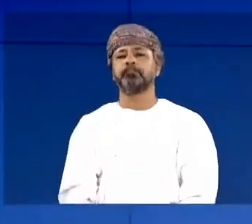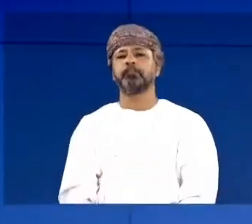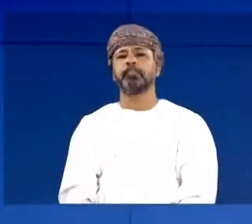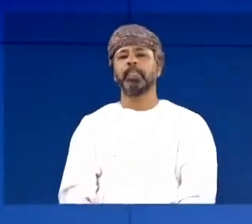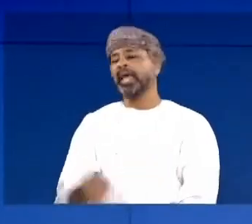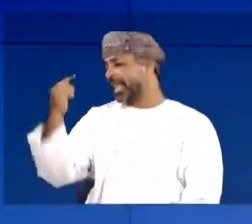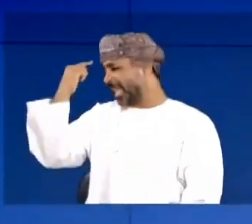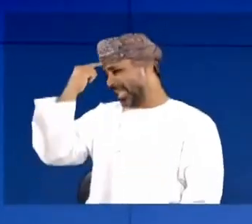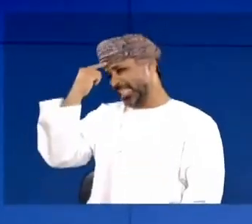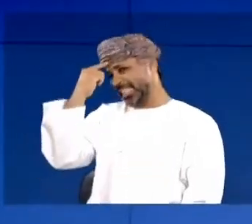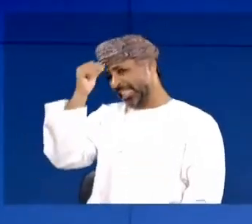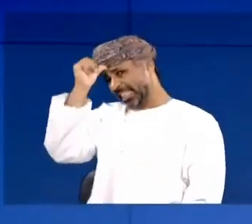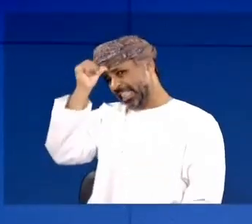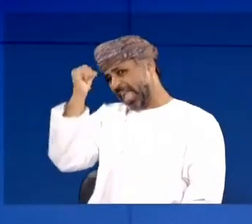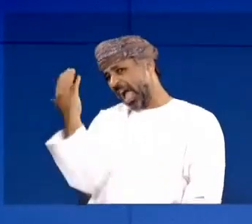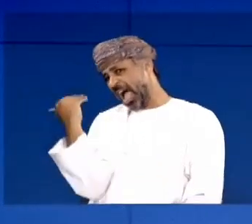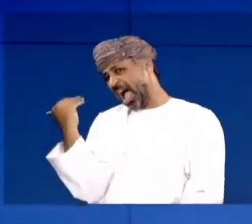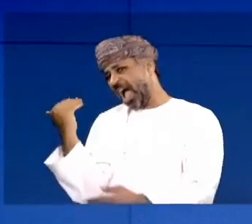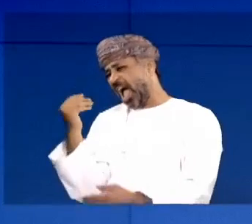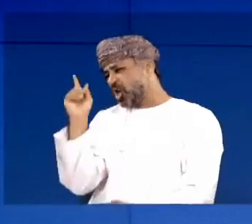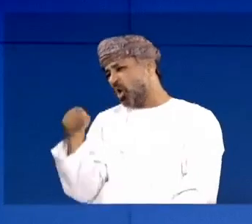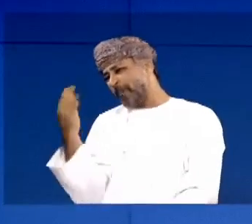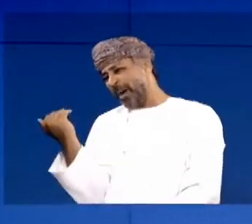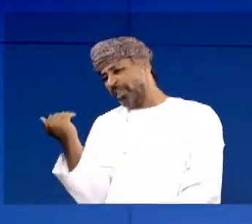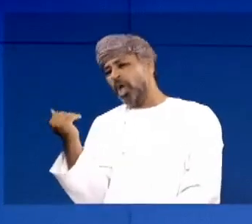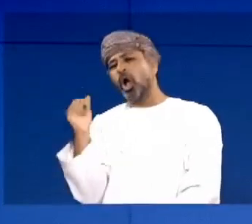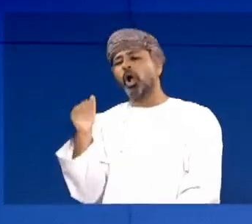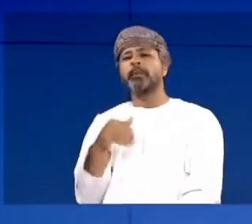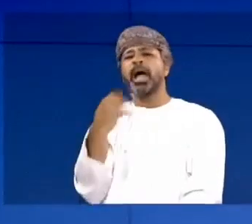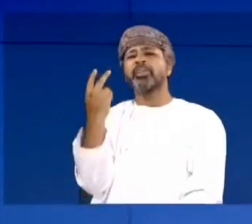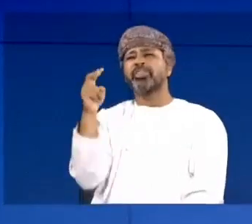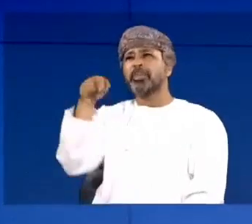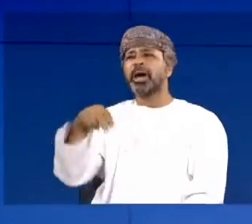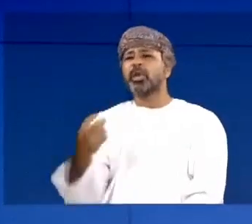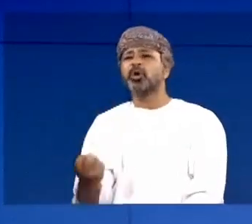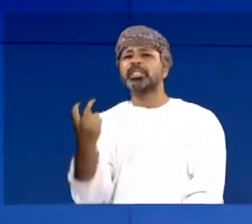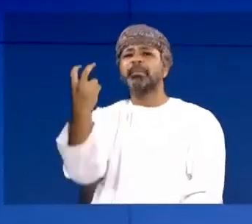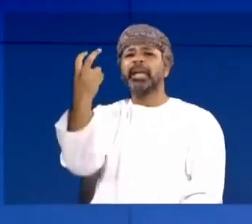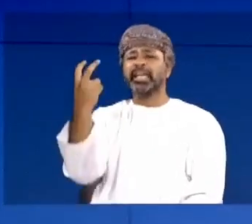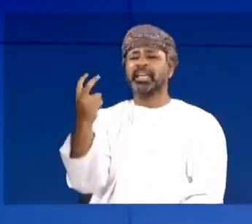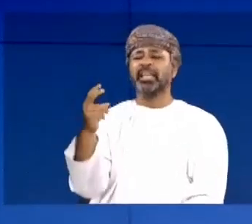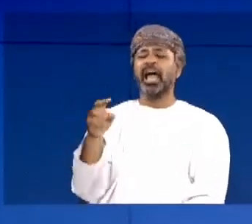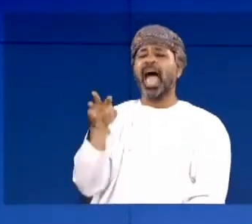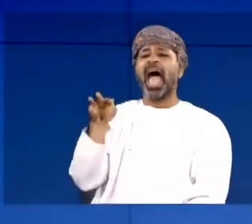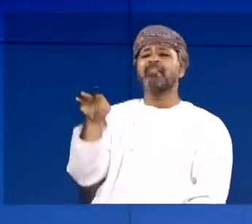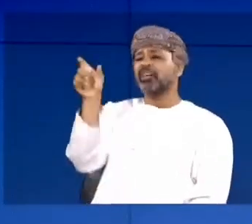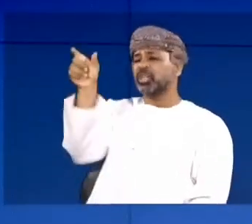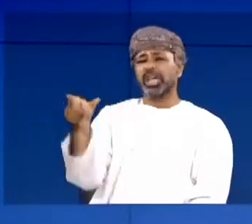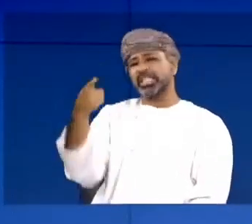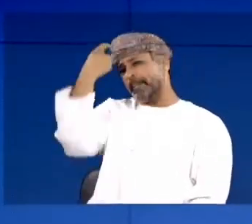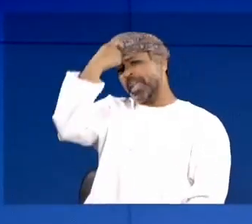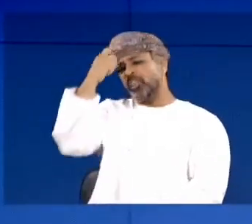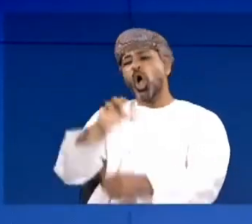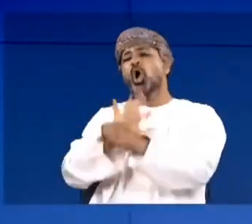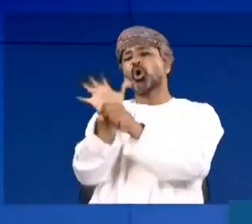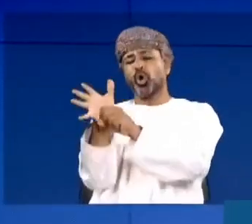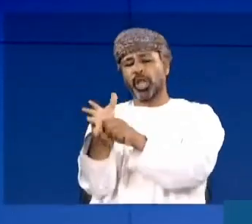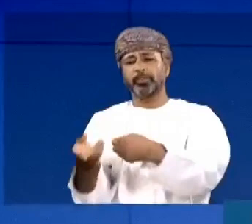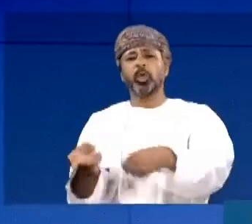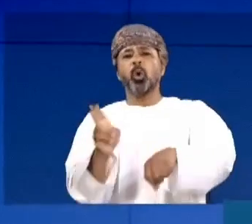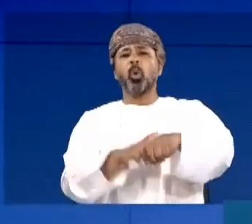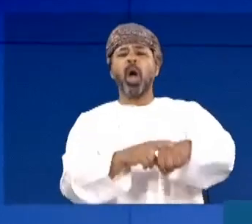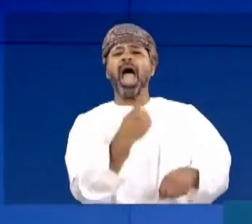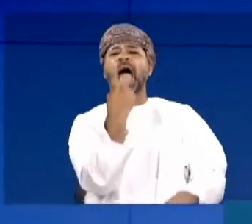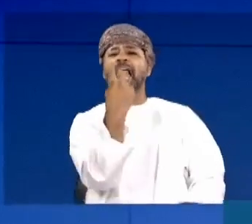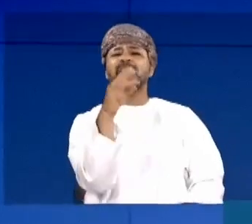سجلت الهند خلال ال 24 ساعة الماضية أكثر من 78 ألف حالة إصابة بفيروس كورونا، فيما سجلت أكثر من